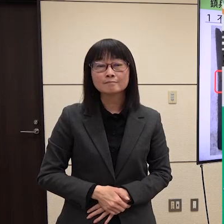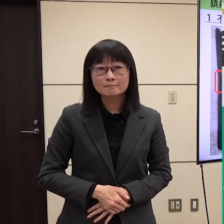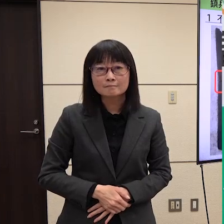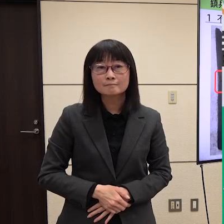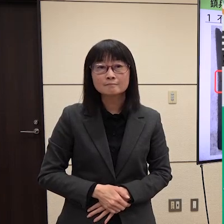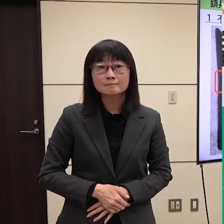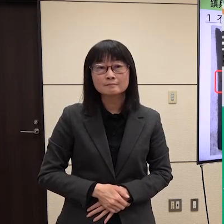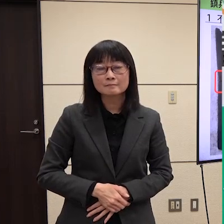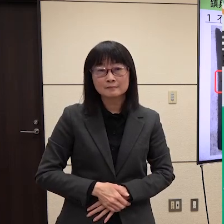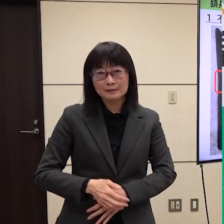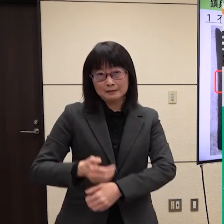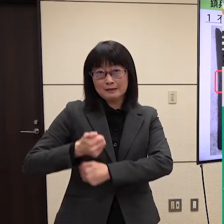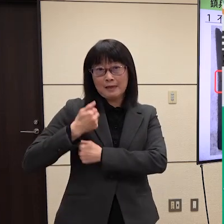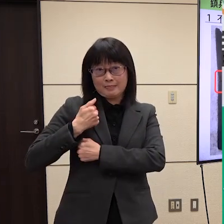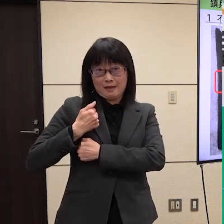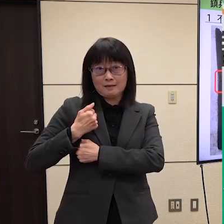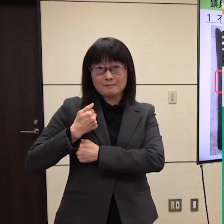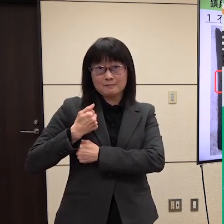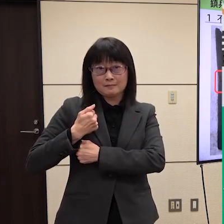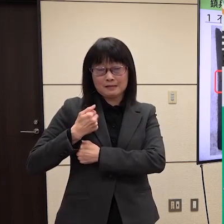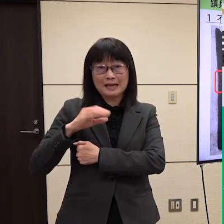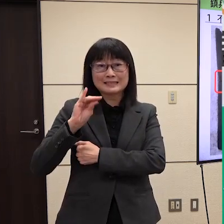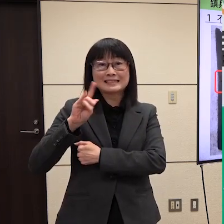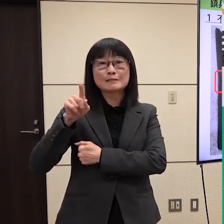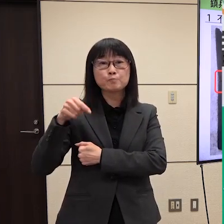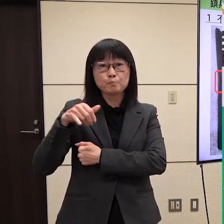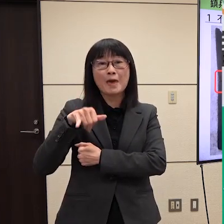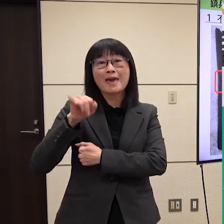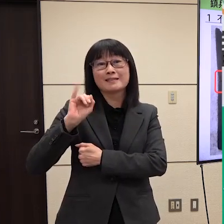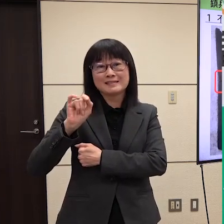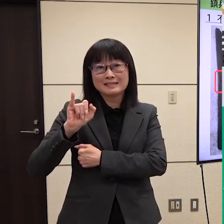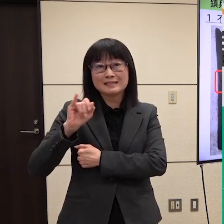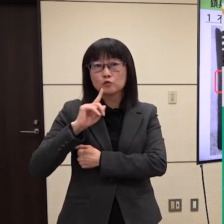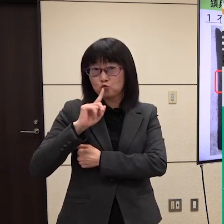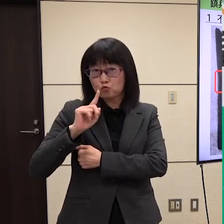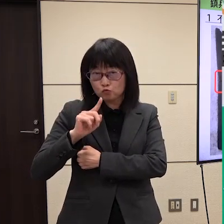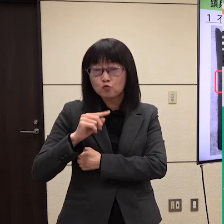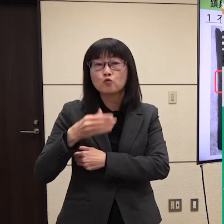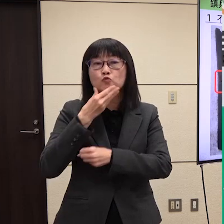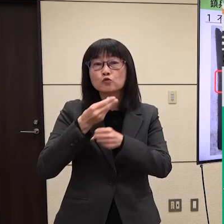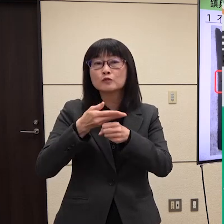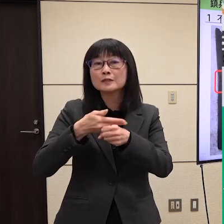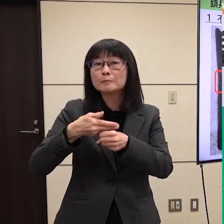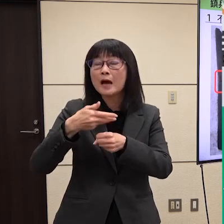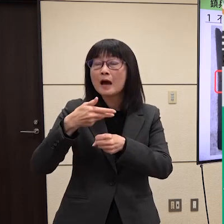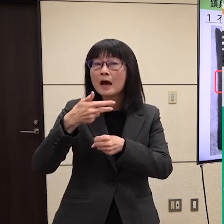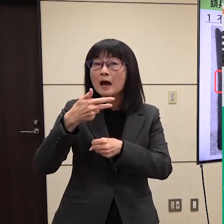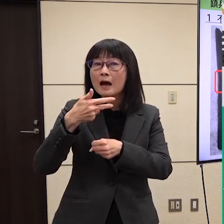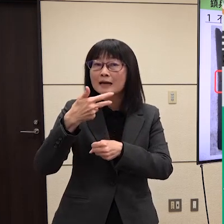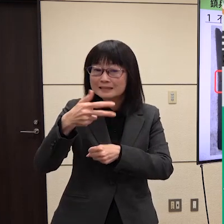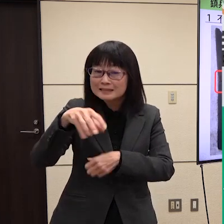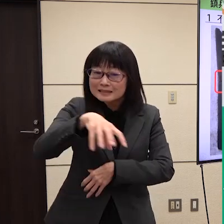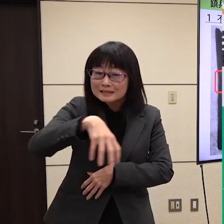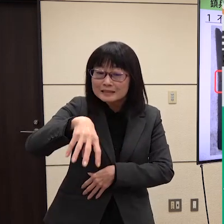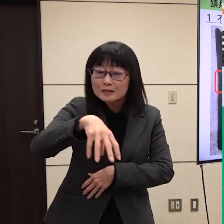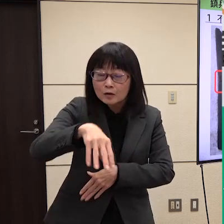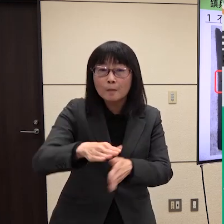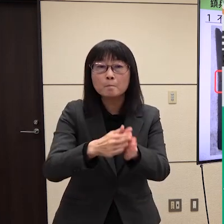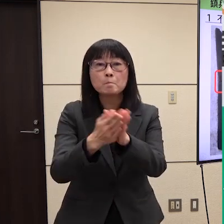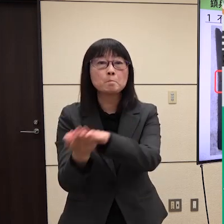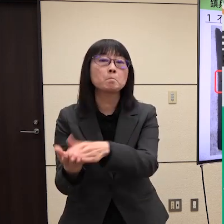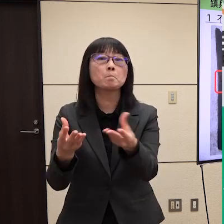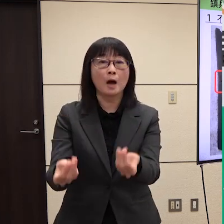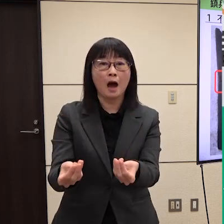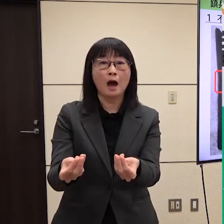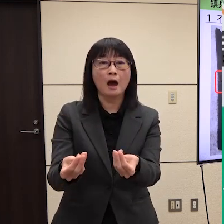陳平が、まあ、この、福島の地で亡くなったんだろうと思われます。で、陳平が死亡